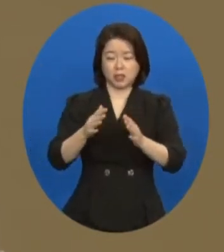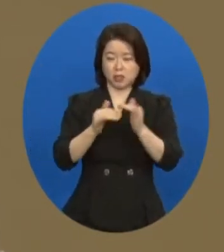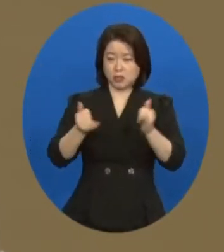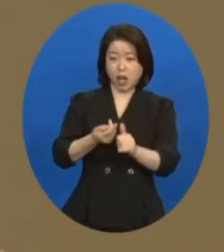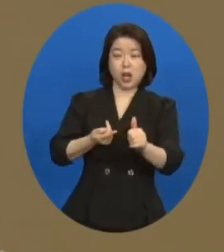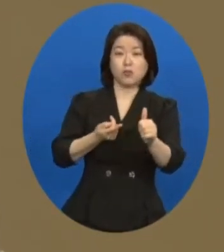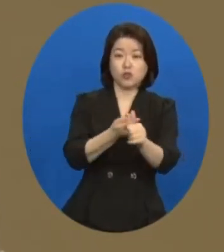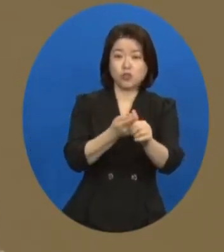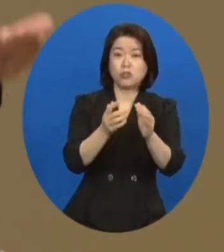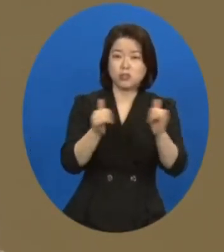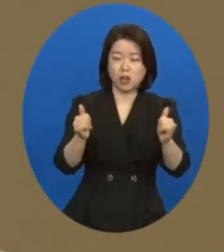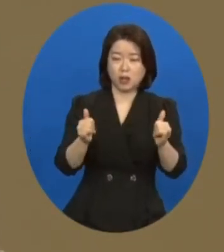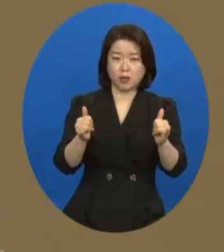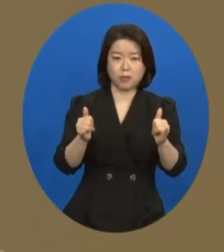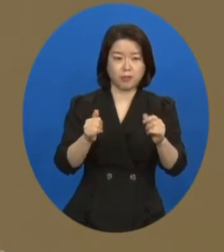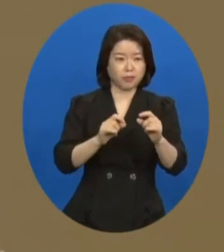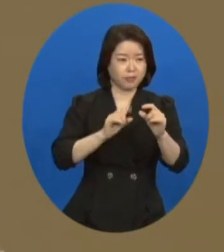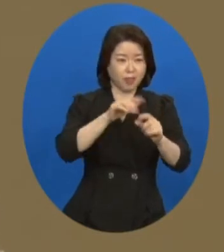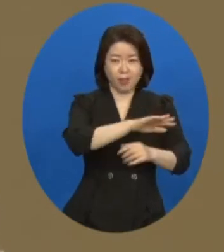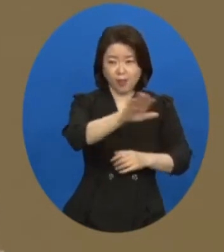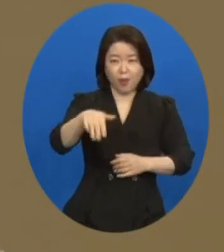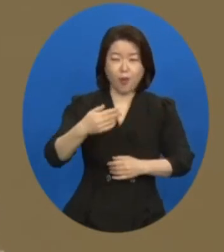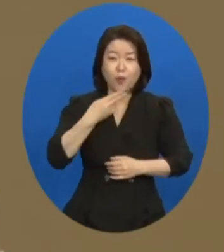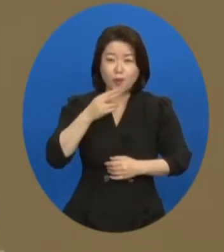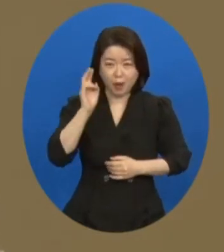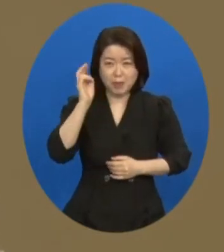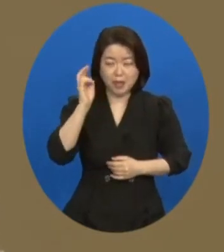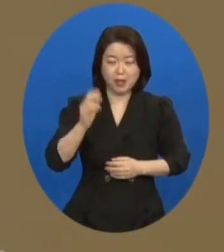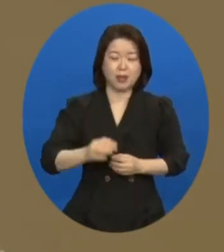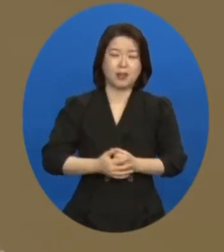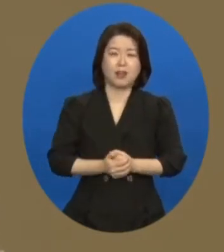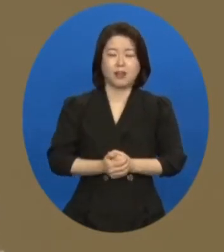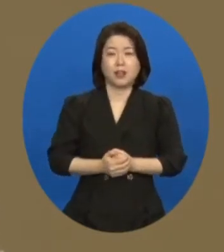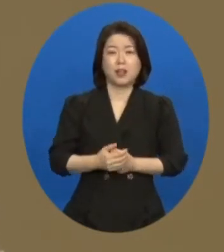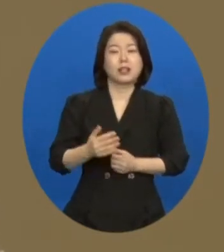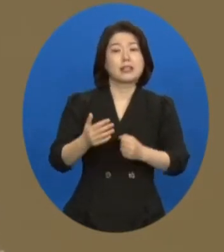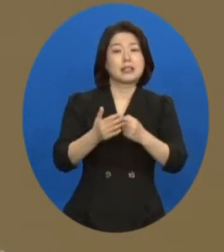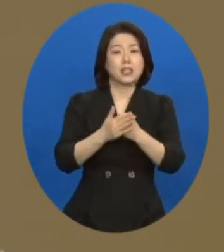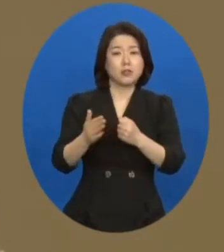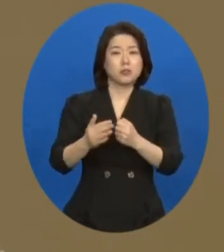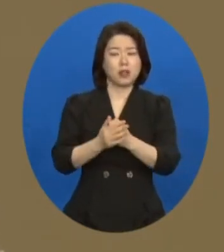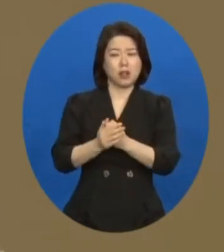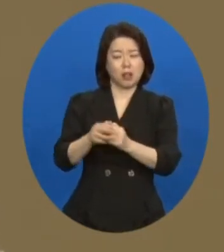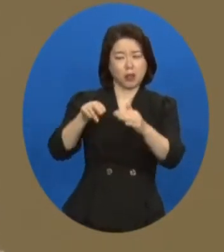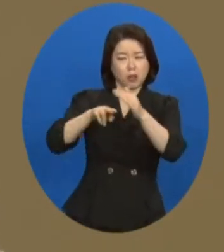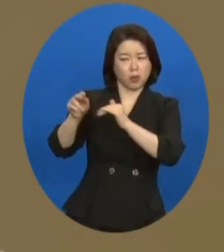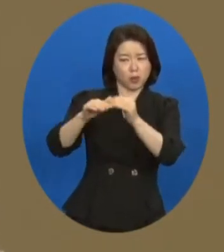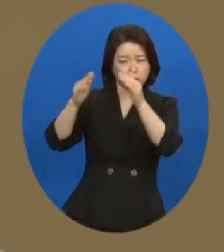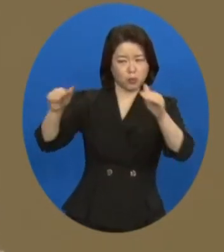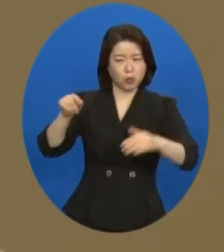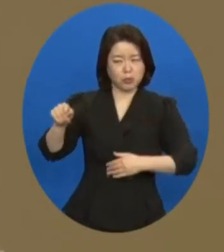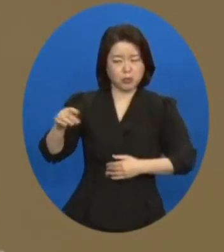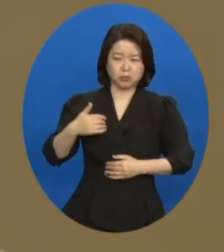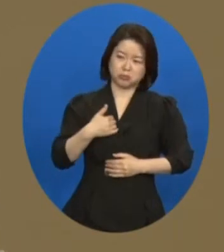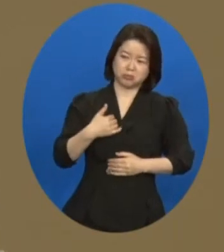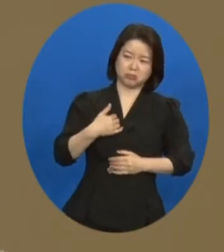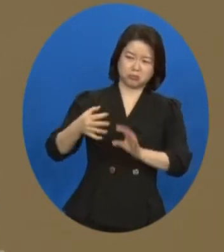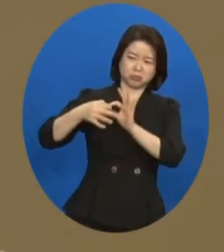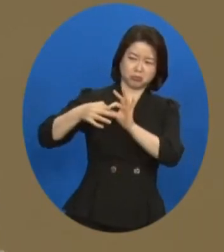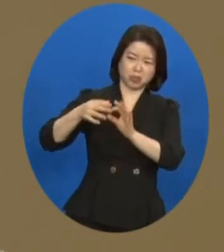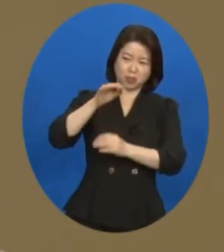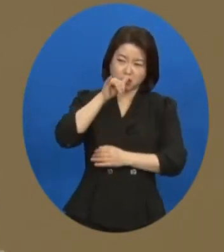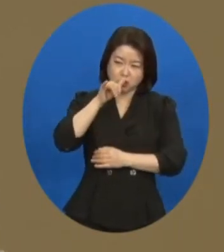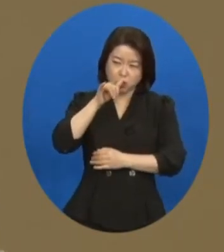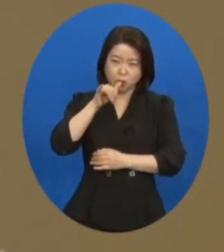죽인 사람은 아마 거의 없으실 겁니다 그래서 도피성 이 날 게 무슨 상관인